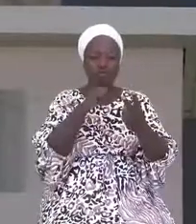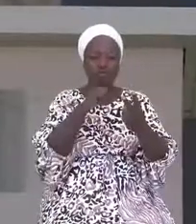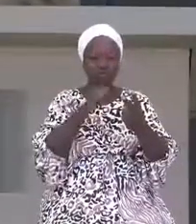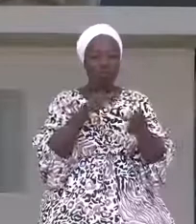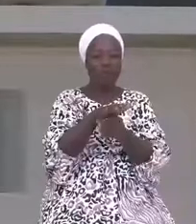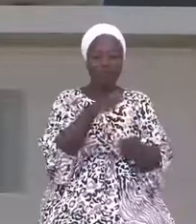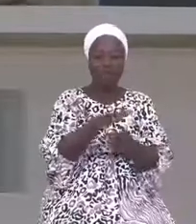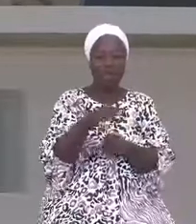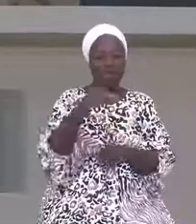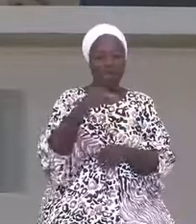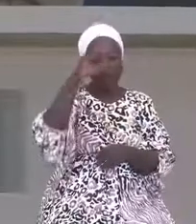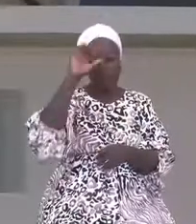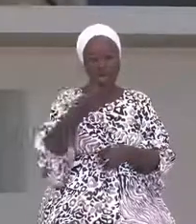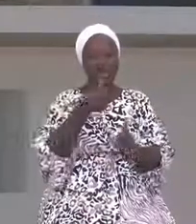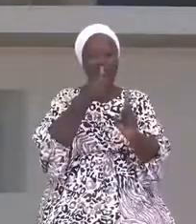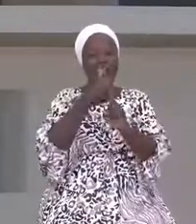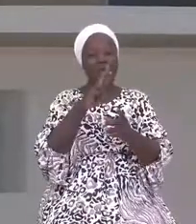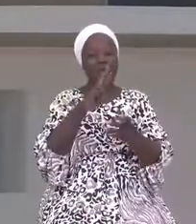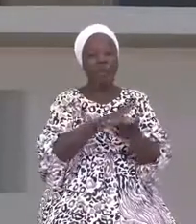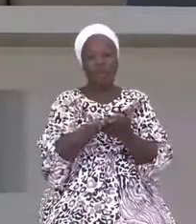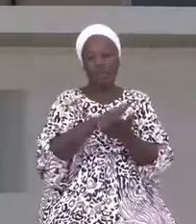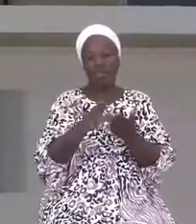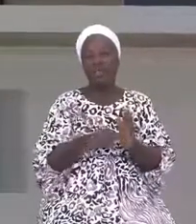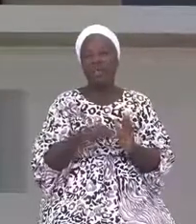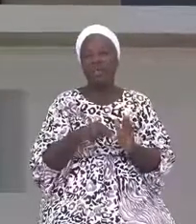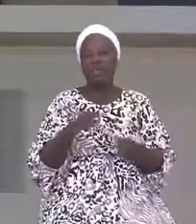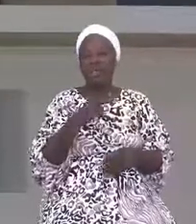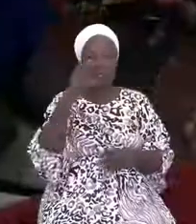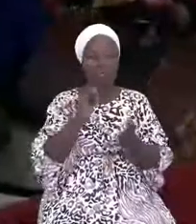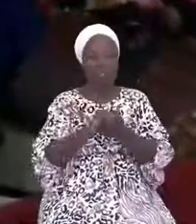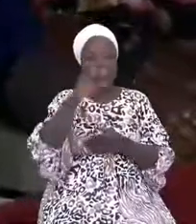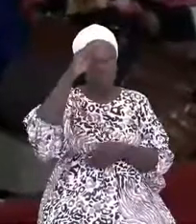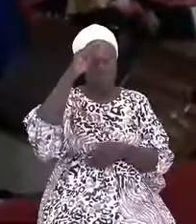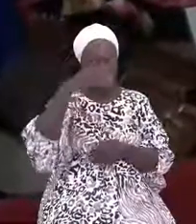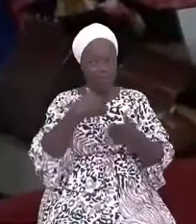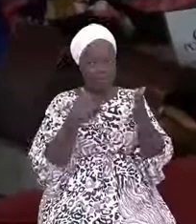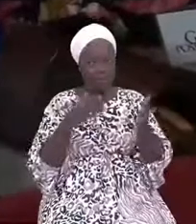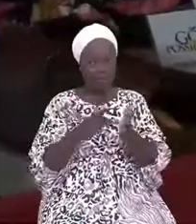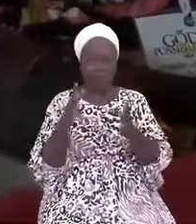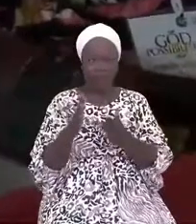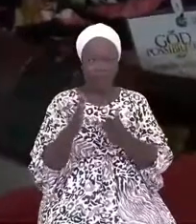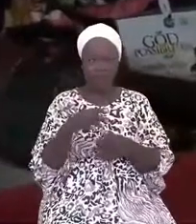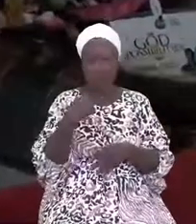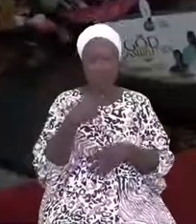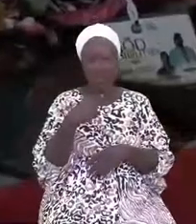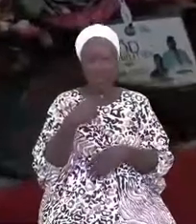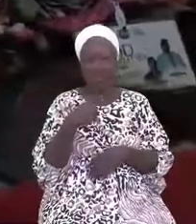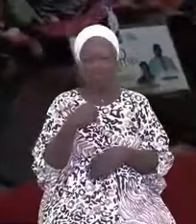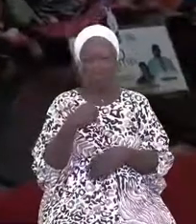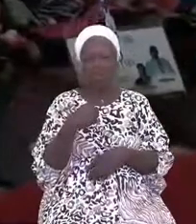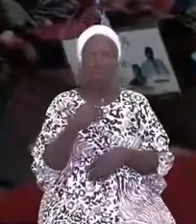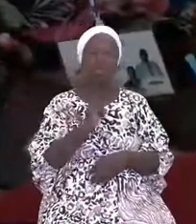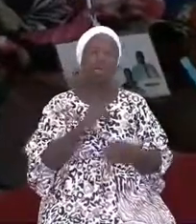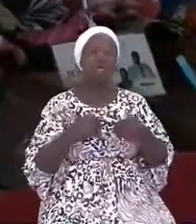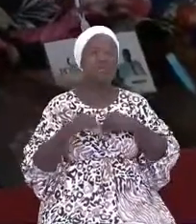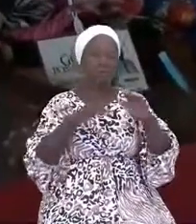de soi de l'homme. Voyez l'homme, devant Jésus-Christ, il a dit, j'ai fait tout